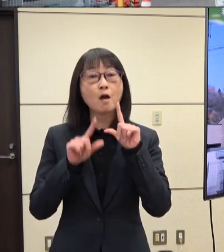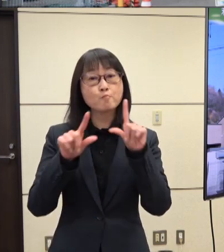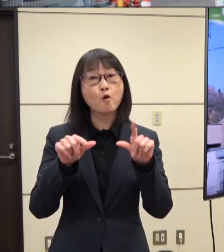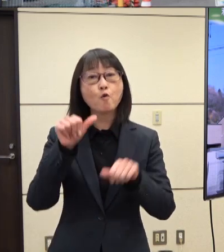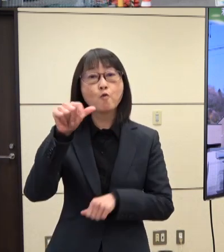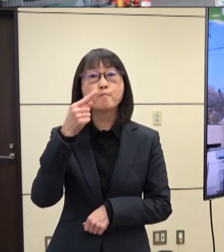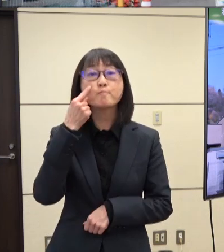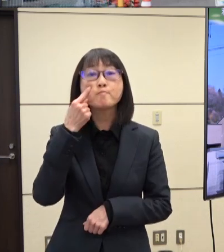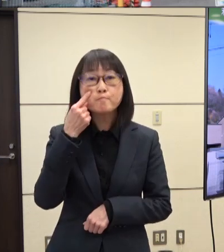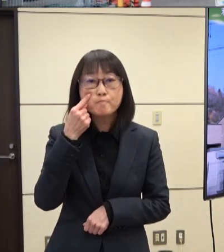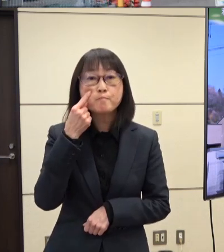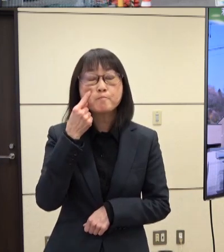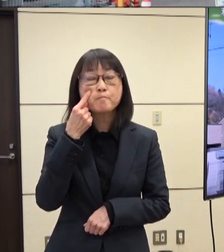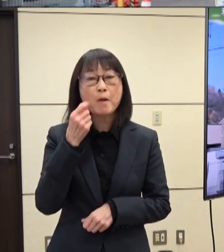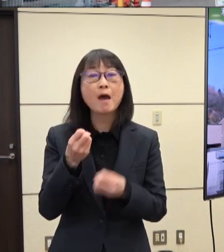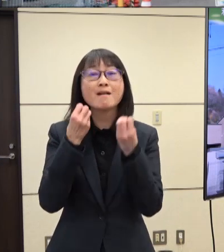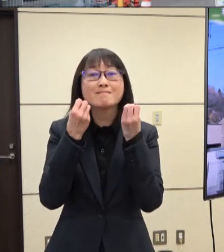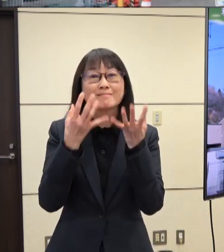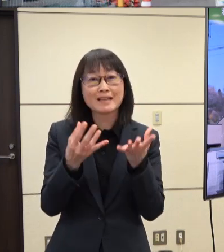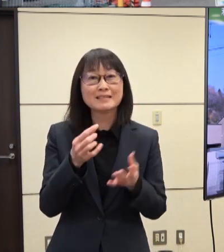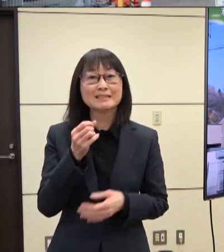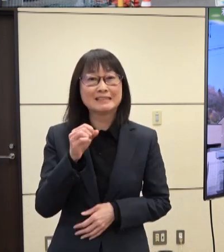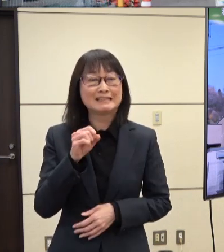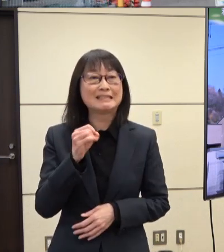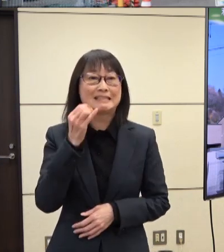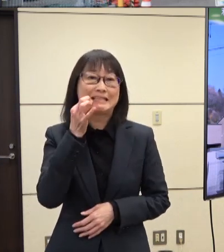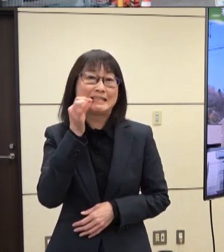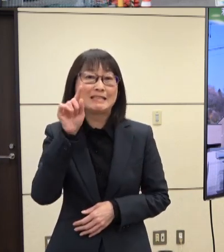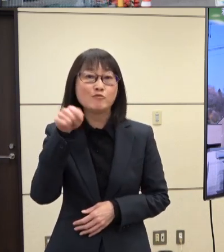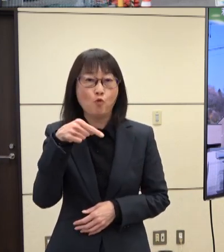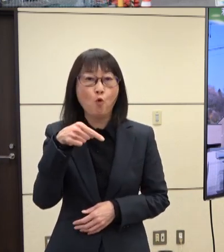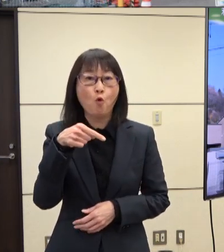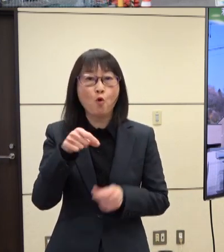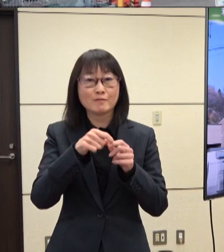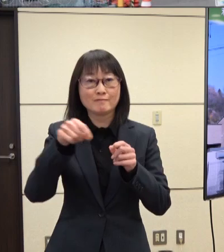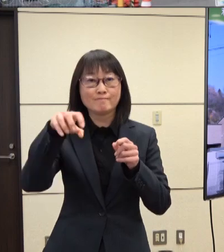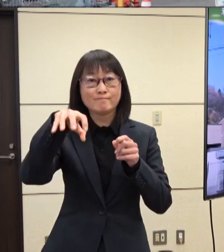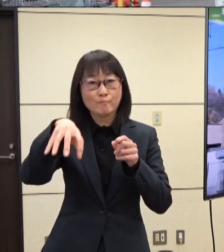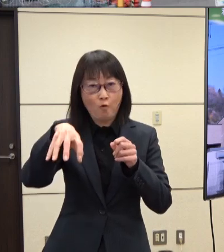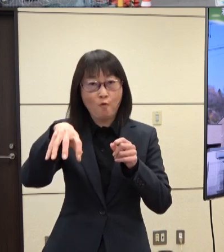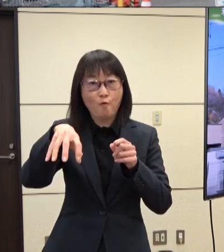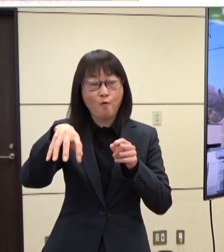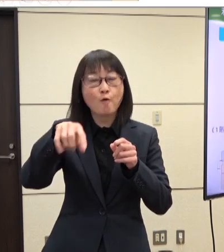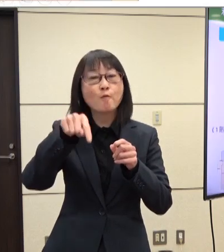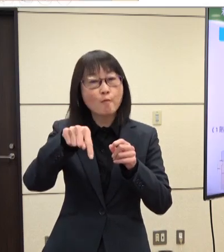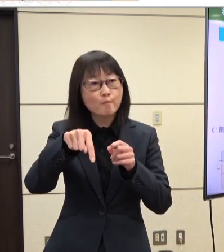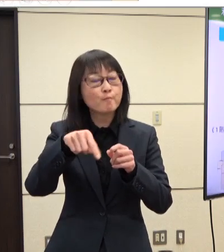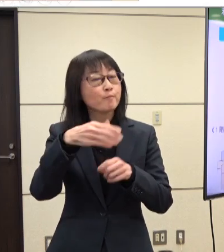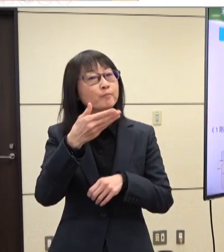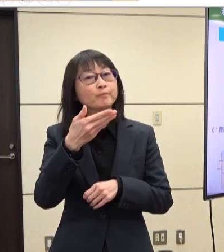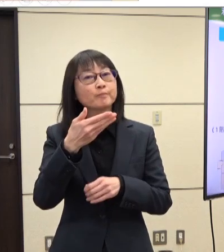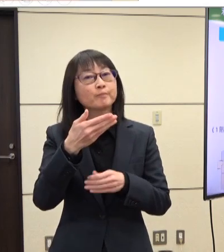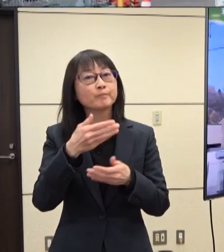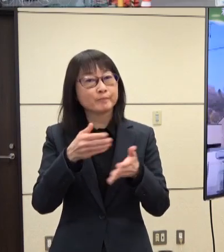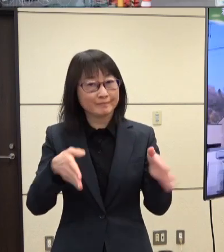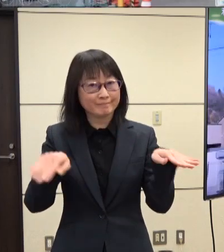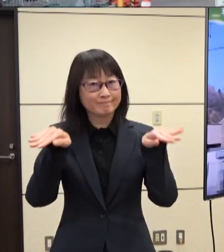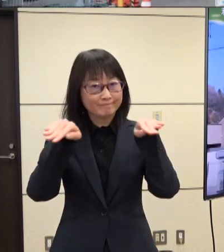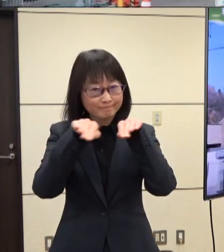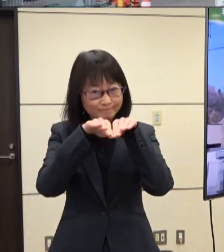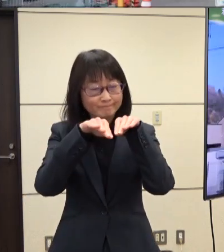ターがオープンするというものであります。こちらが E の師匠の全体であります。